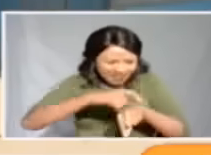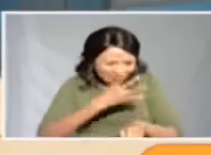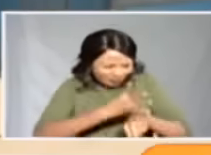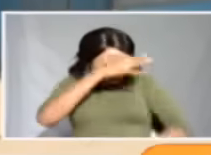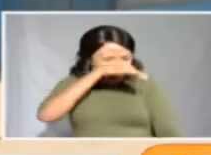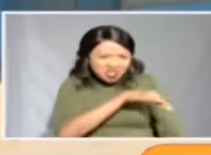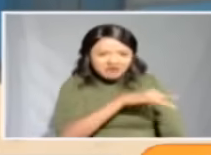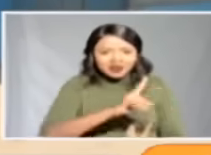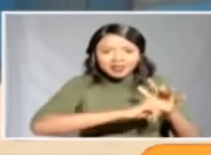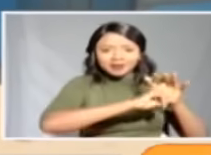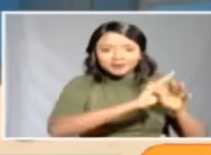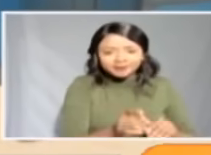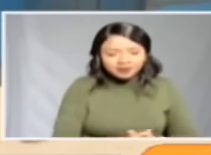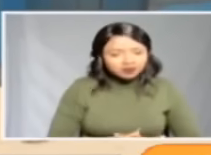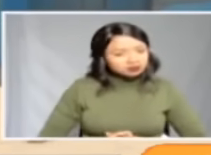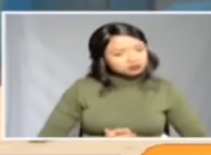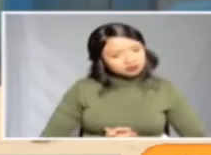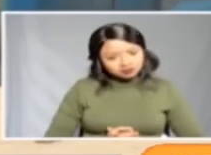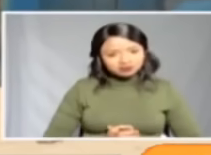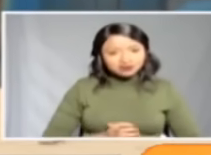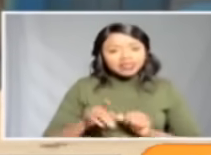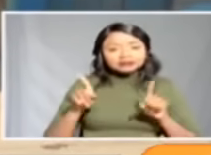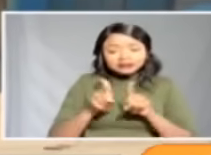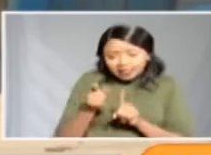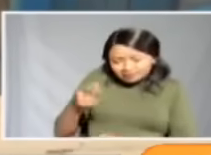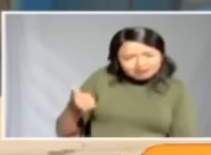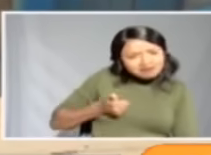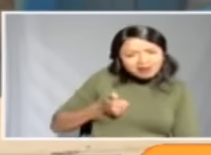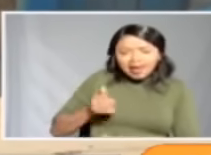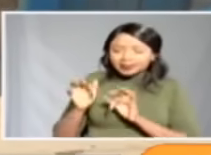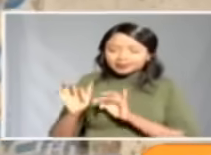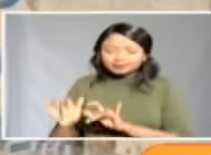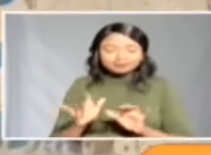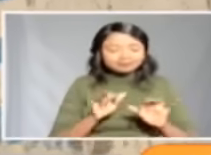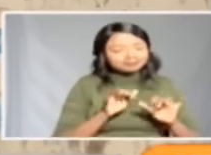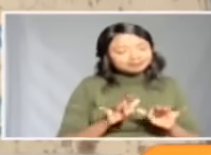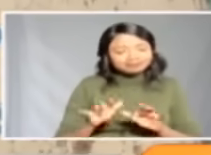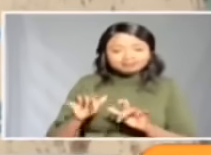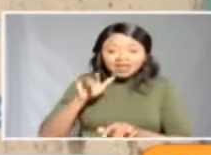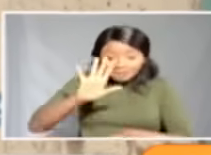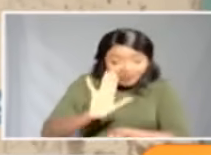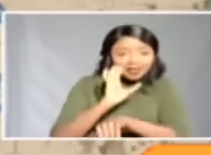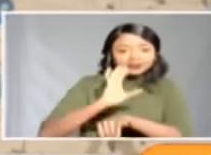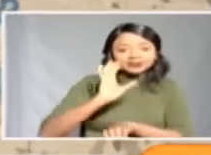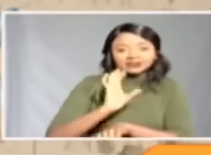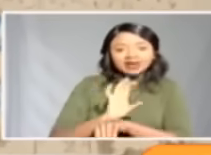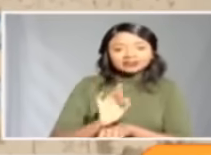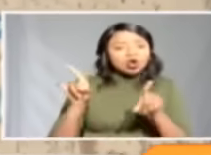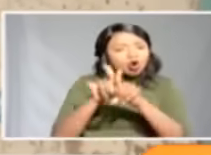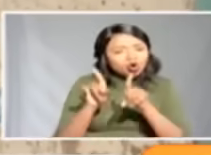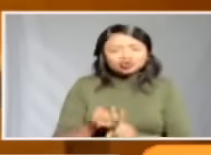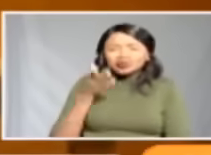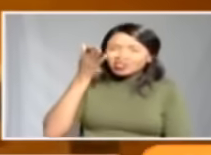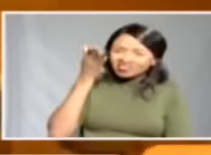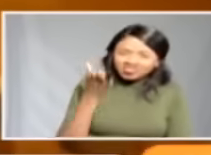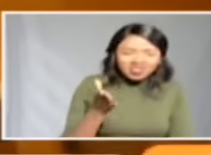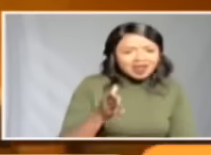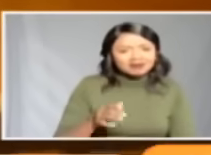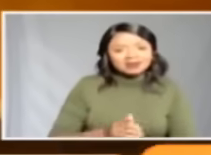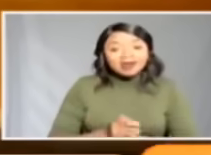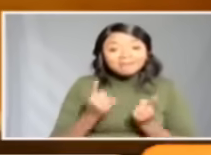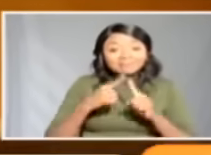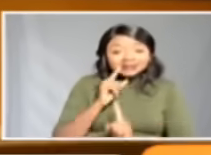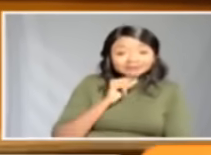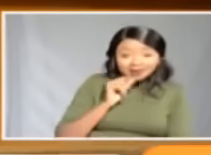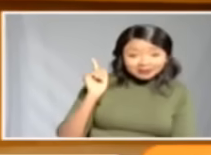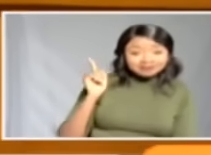10. Mshukiwa ni mpiga piano ndani ya kanisa hili na bado ni karani wa kanisa. Kesi dhidi